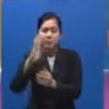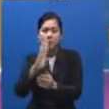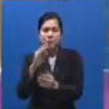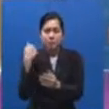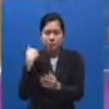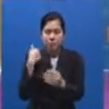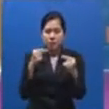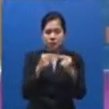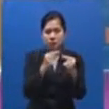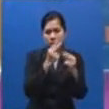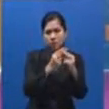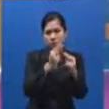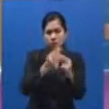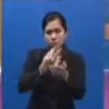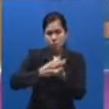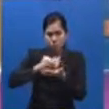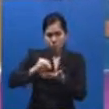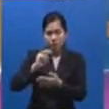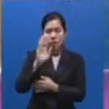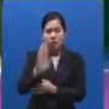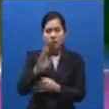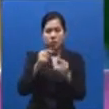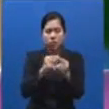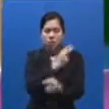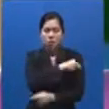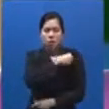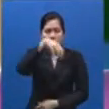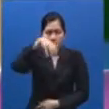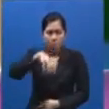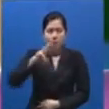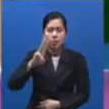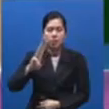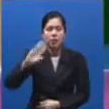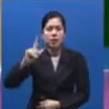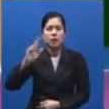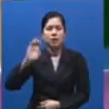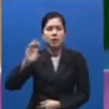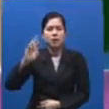0732064833ในนามมูลนิธิวชิรพยาบาลกองทุนช่วยเหลือผู้ป่วยไฟไหม้น้ำร้อนลวก